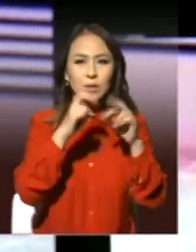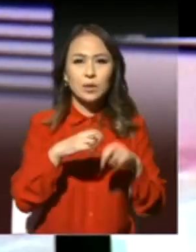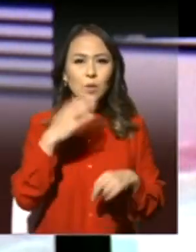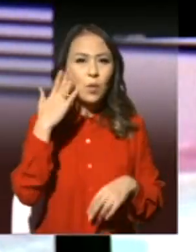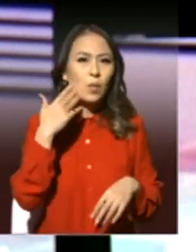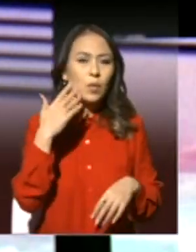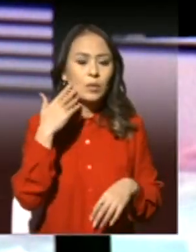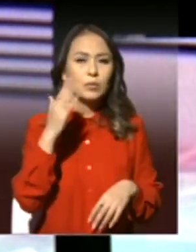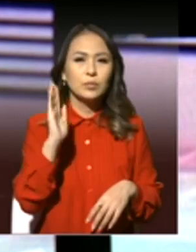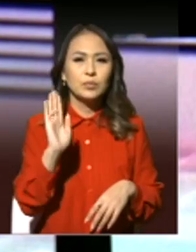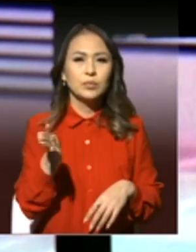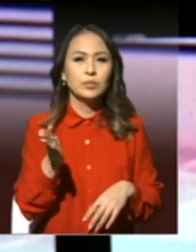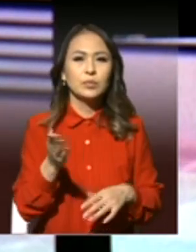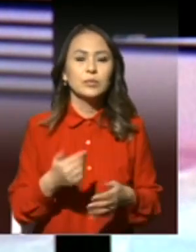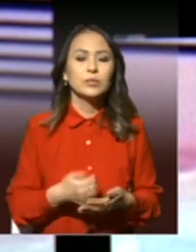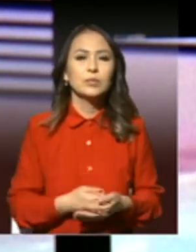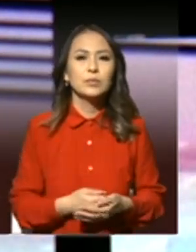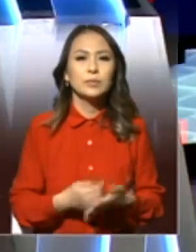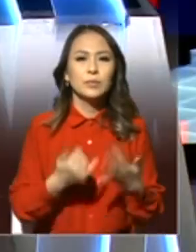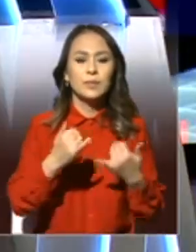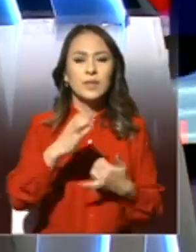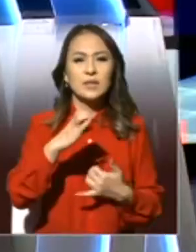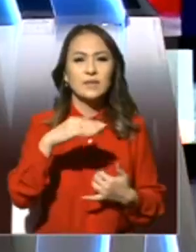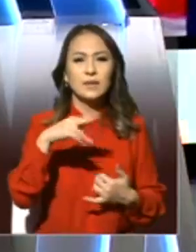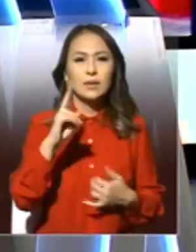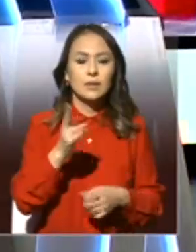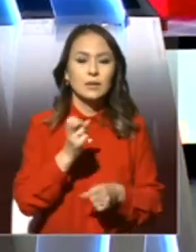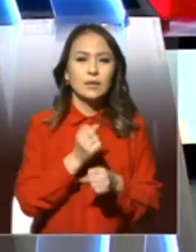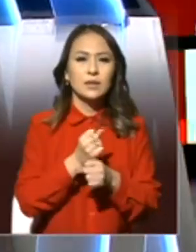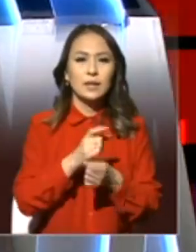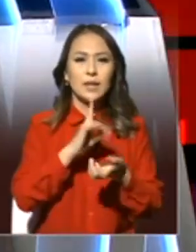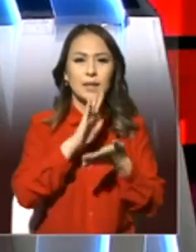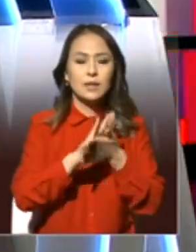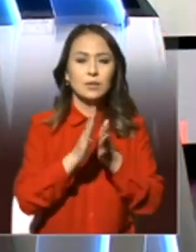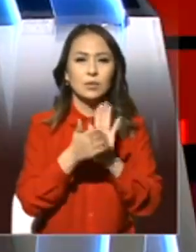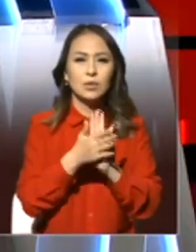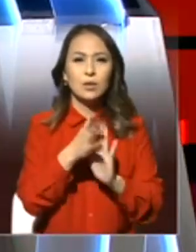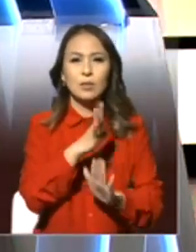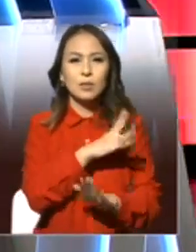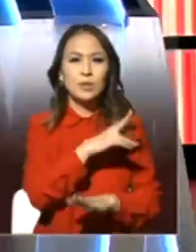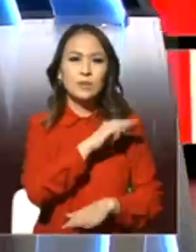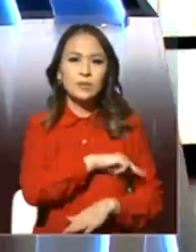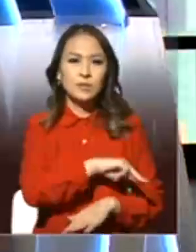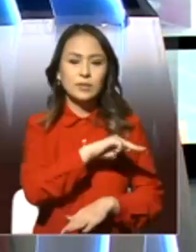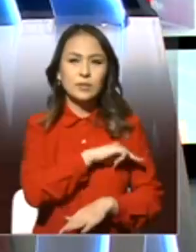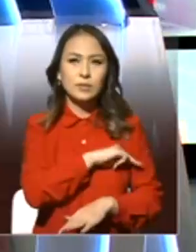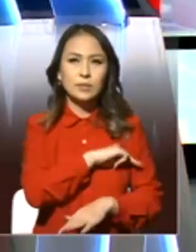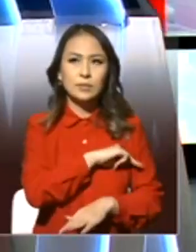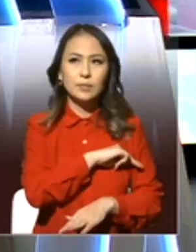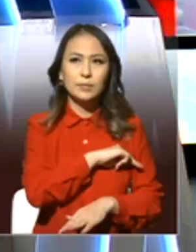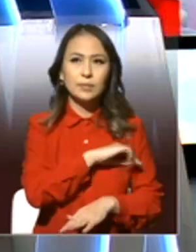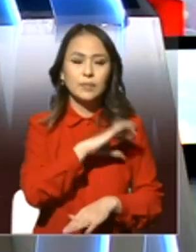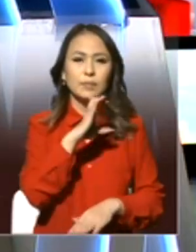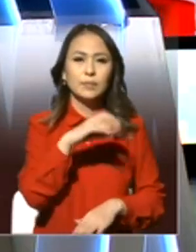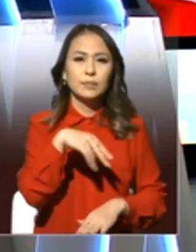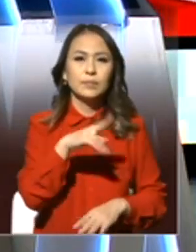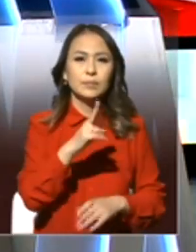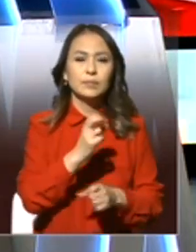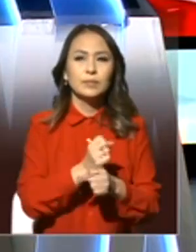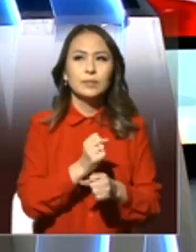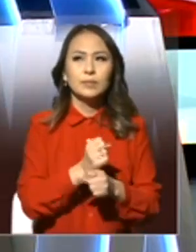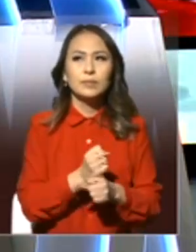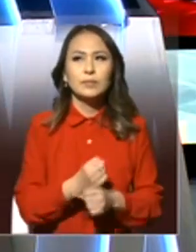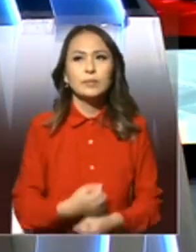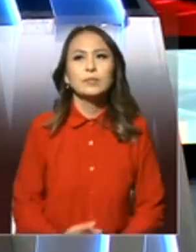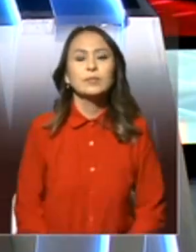Иә, ол СПК-ның өзінің қаржысы, олар келісімшартта қарастырылған, олар өздері бақылайды. СПК-да үкіметке қарасты орган.